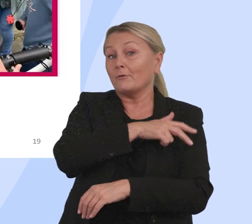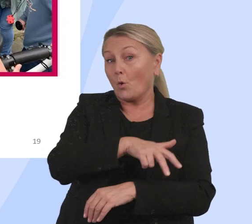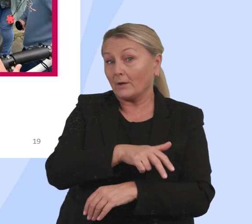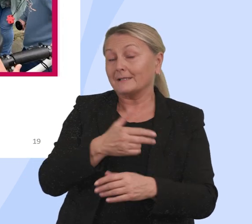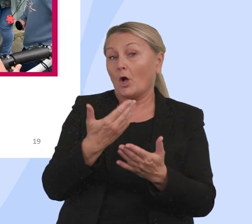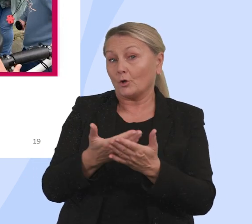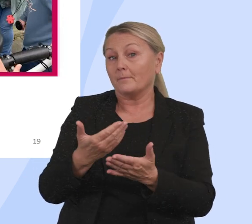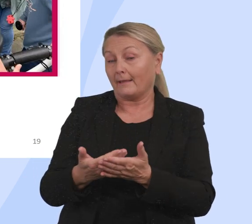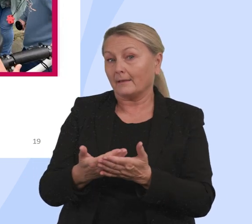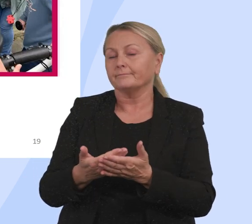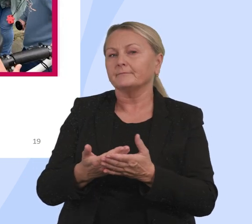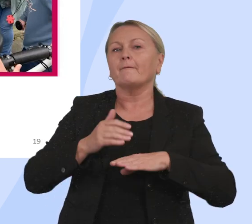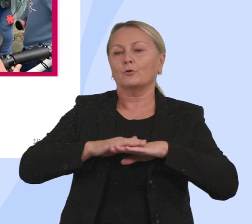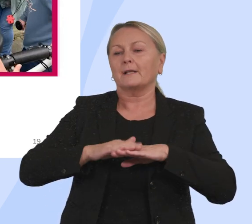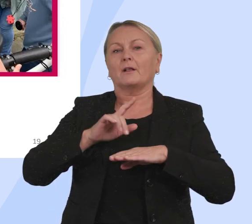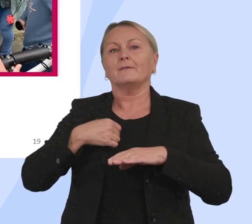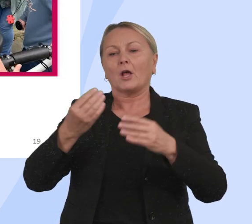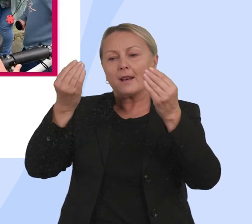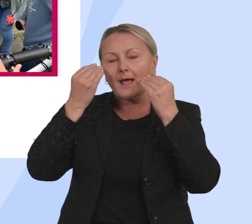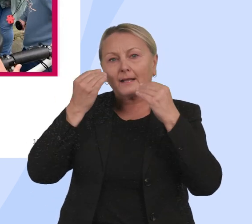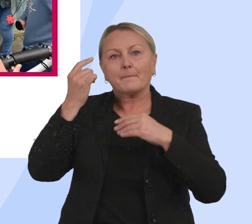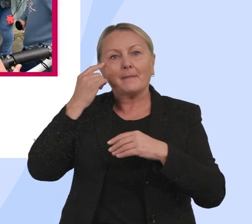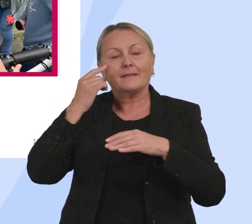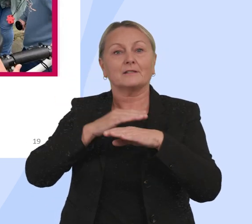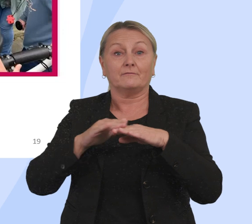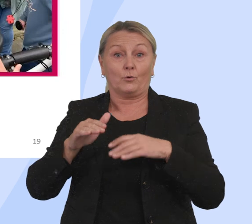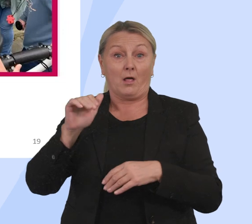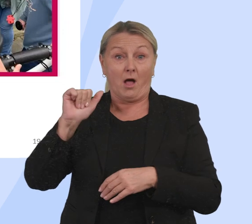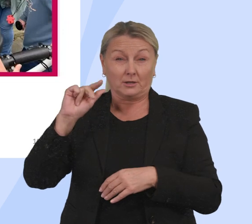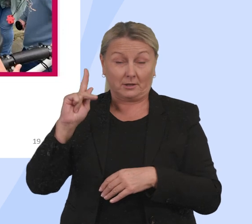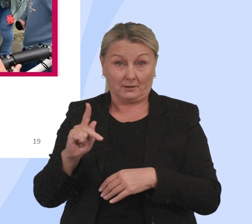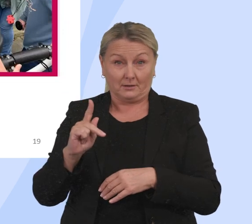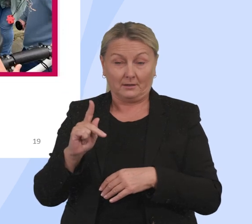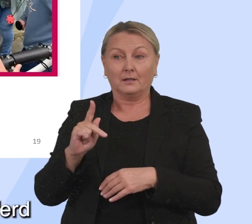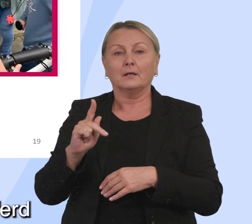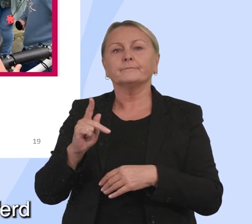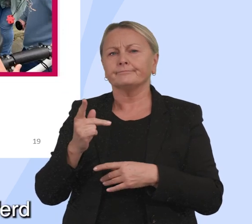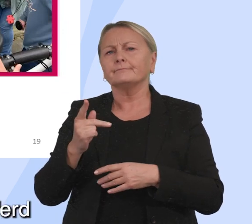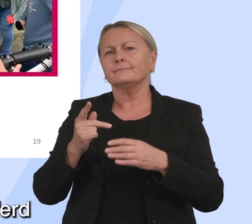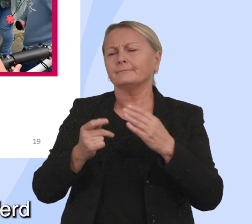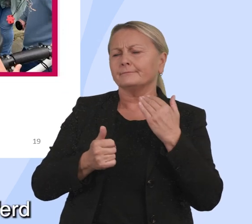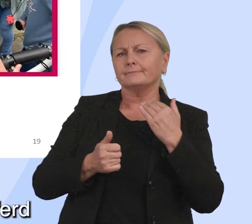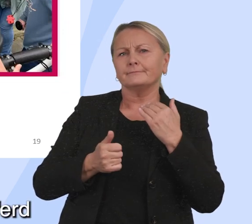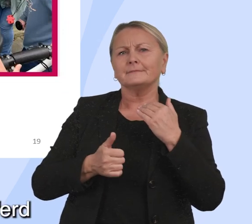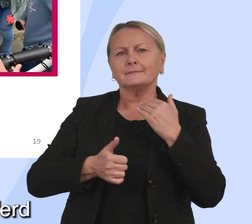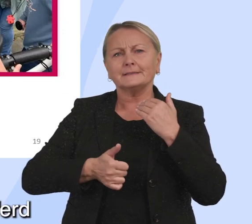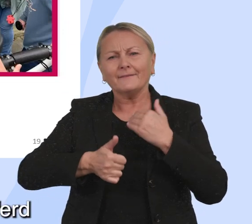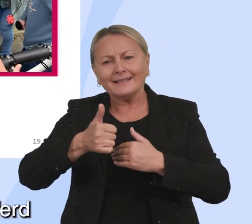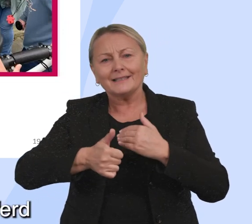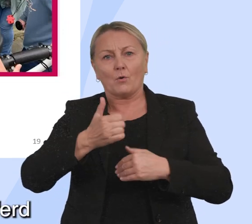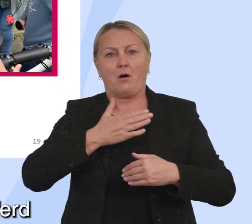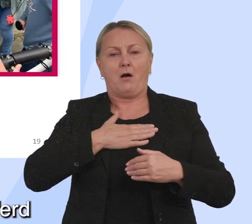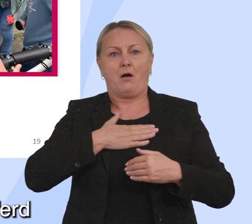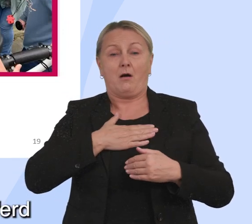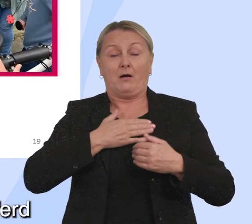at vi kan lære meningsfuld ask. Så det er altså væsentligt at have, nu har vi legepladstavlerne, som jo er i